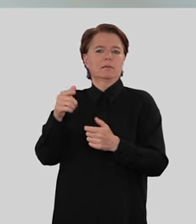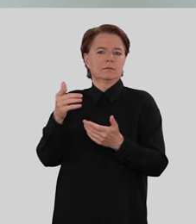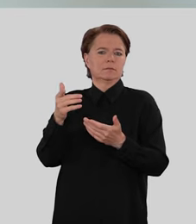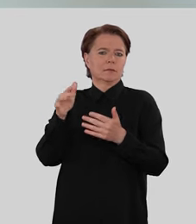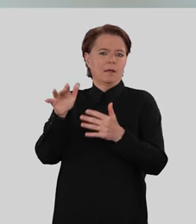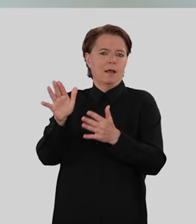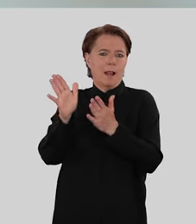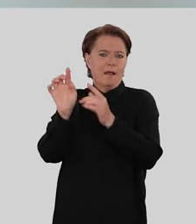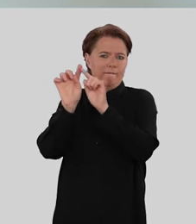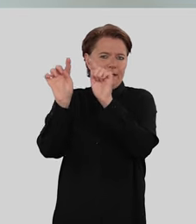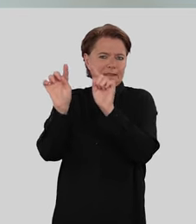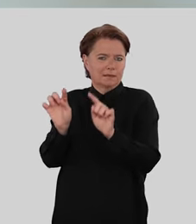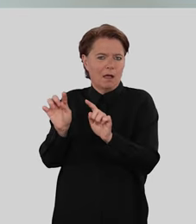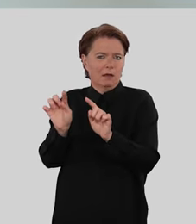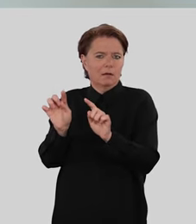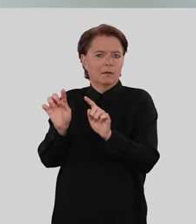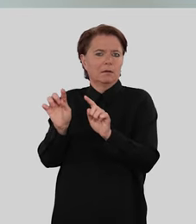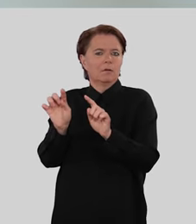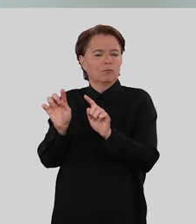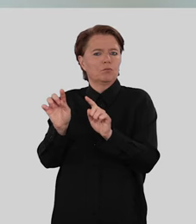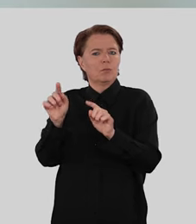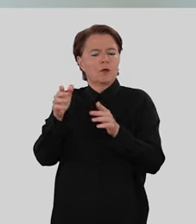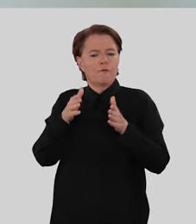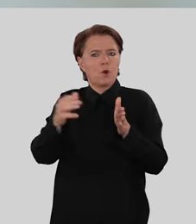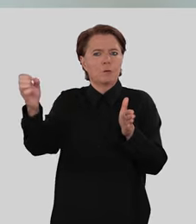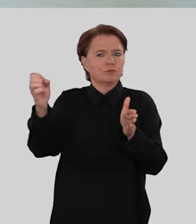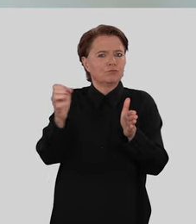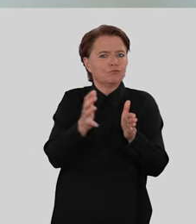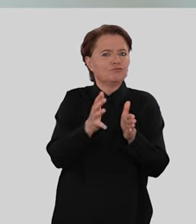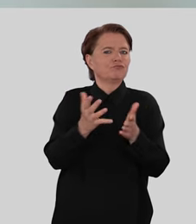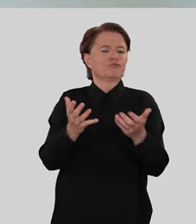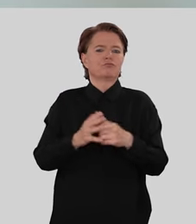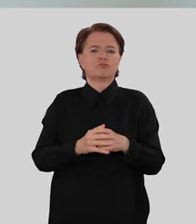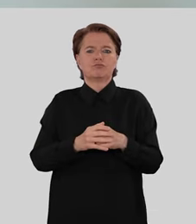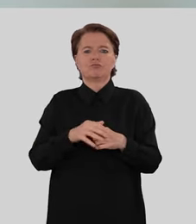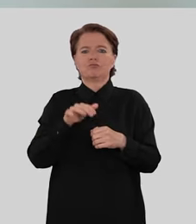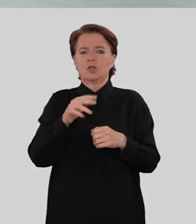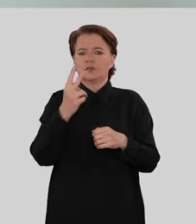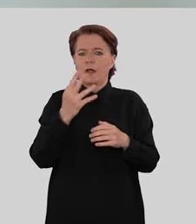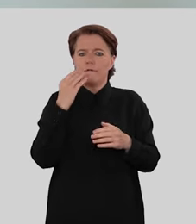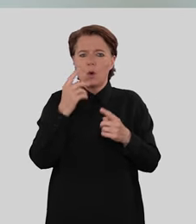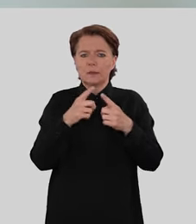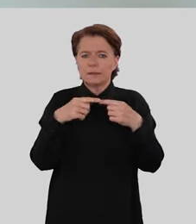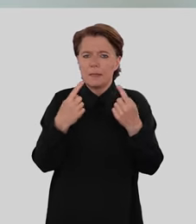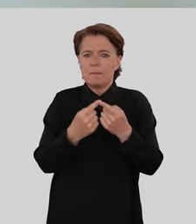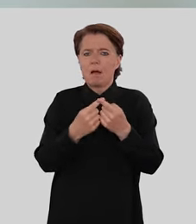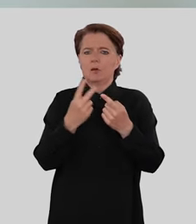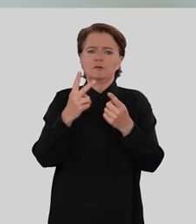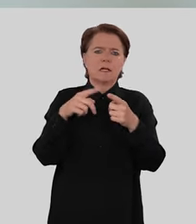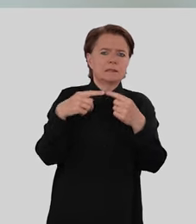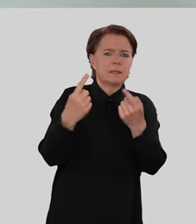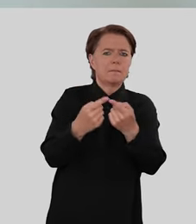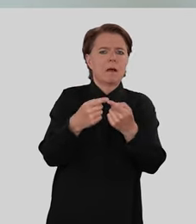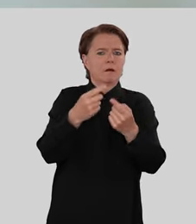das Bad selber hat ein kleines Fenster, aber beleuchtet eigentlich den Flur mit. Und dann gehen zwei Wohnzimmer, also